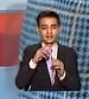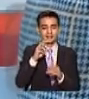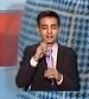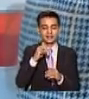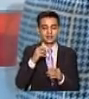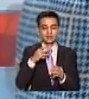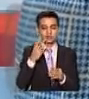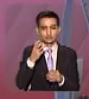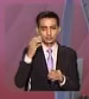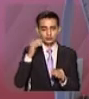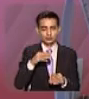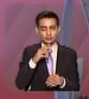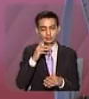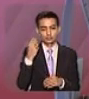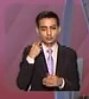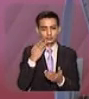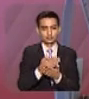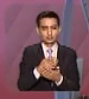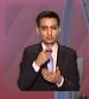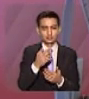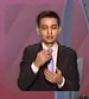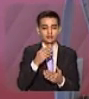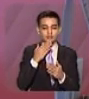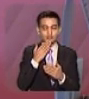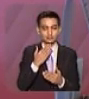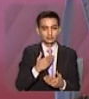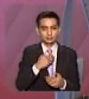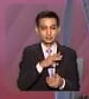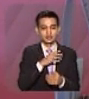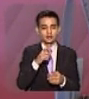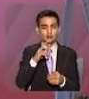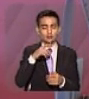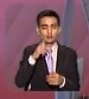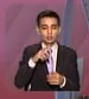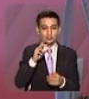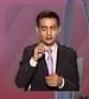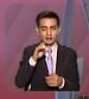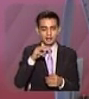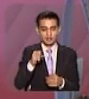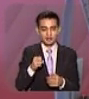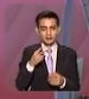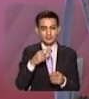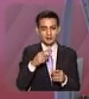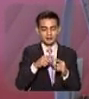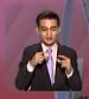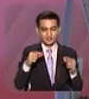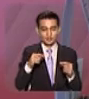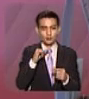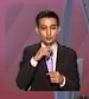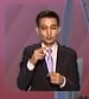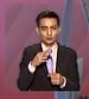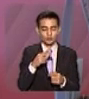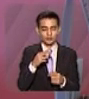порядка 300 тысяч тенге. Он попросил наши данные, то есть это номер карты, карточек 20-значный, наше там